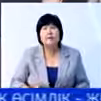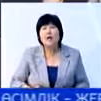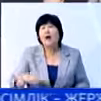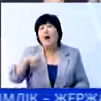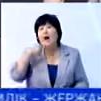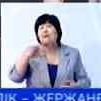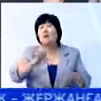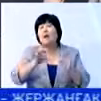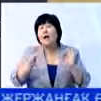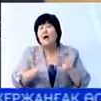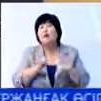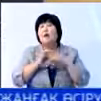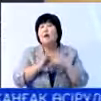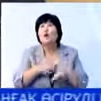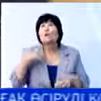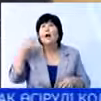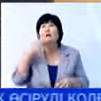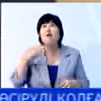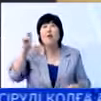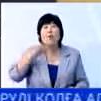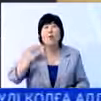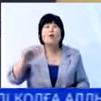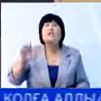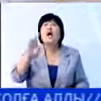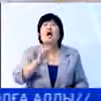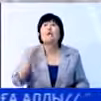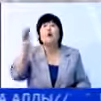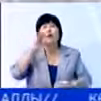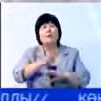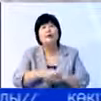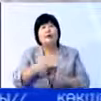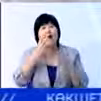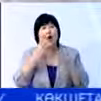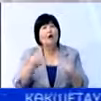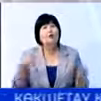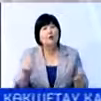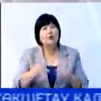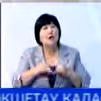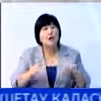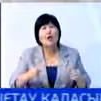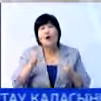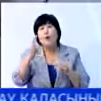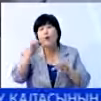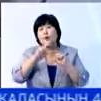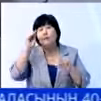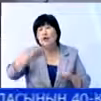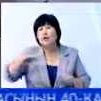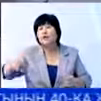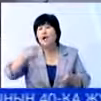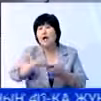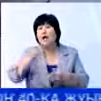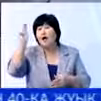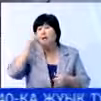Аталмыш олимпиаданы ұйымдастырудағы мақсат оқушылардың биология пәніне деген қызығушылығын арттыру. 14 мектептің оқушылары қатысқан